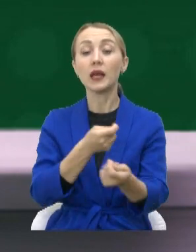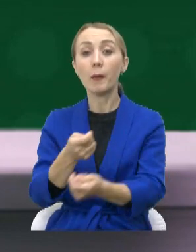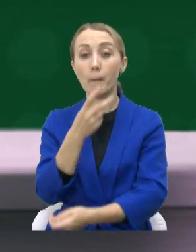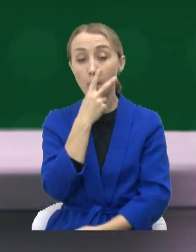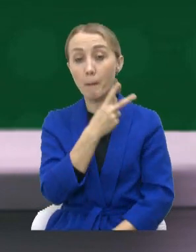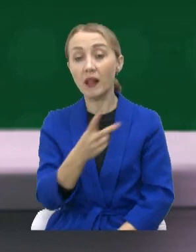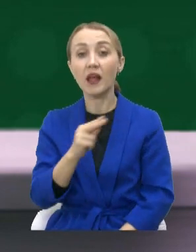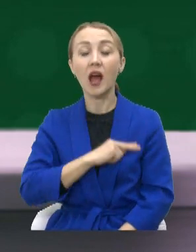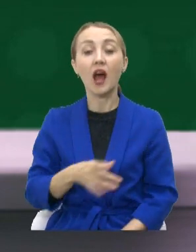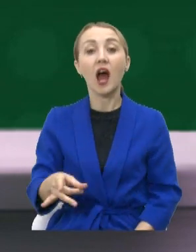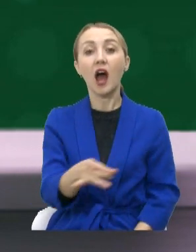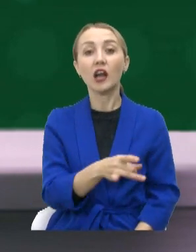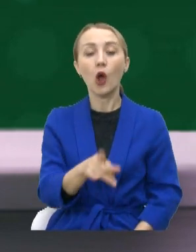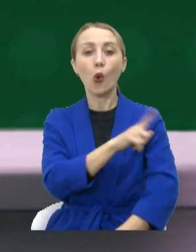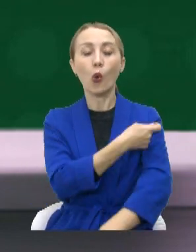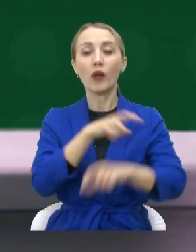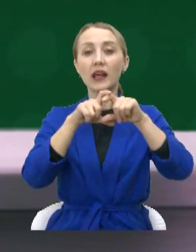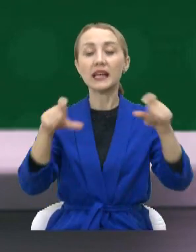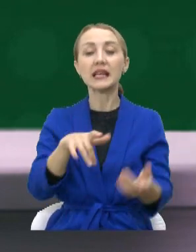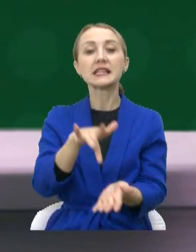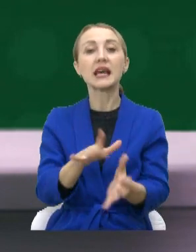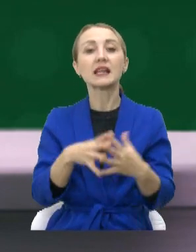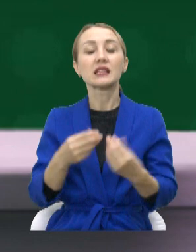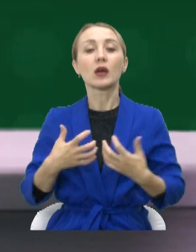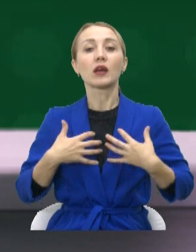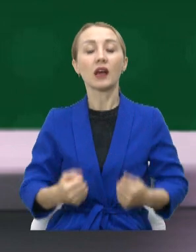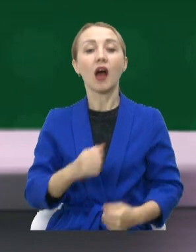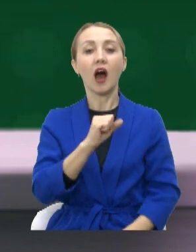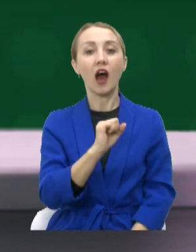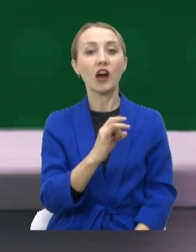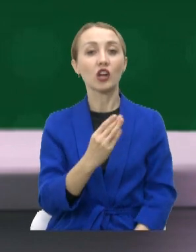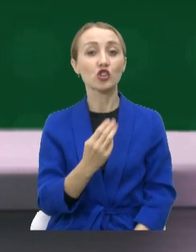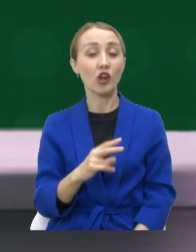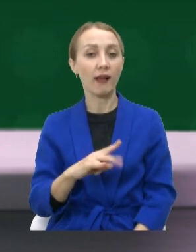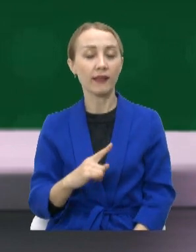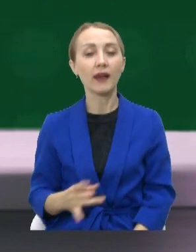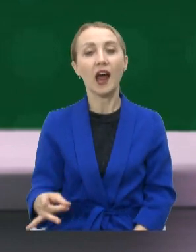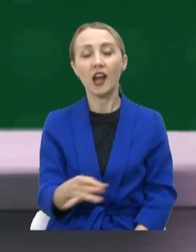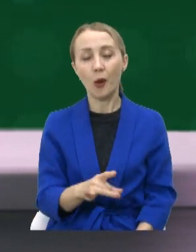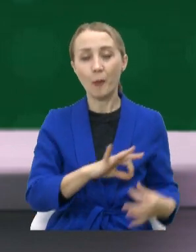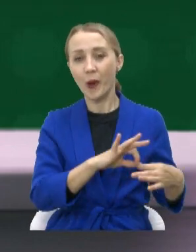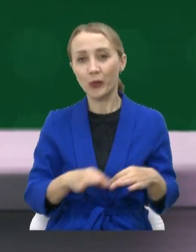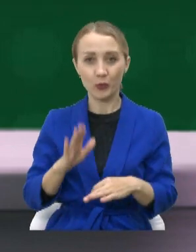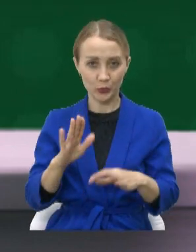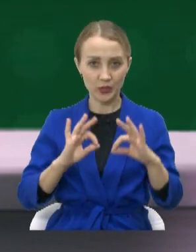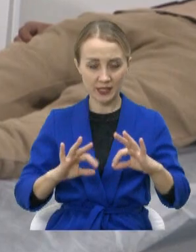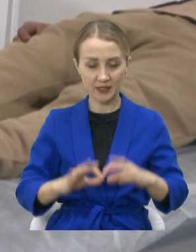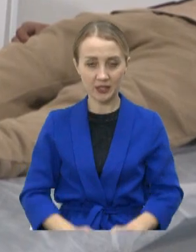работой районной больницы и центра семейного здоровья в селе Жибекжолы Аршалынского района. Подробнее расскажет мой